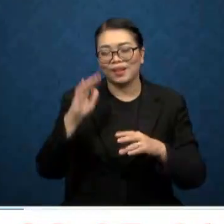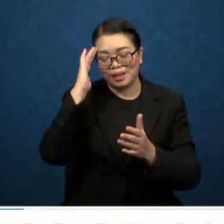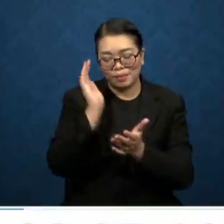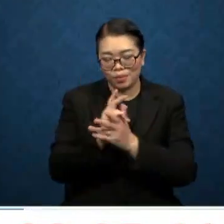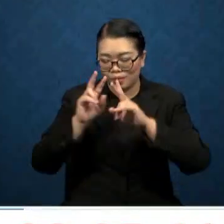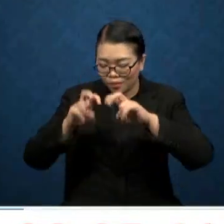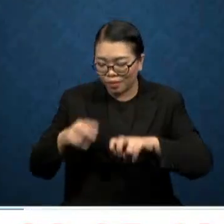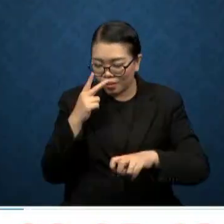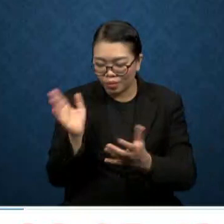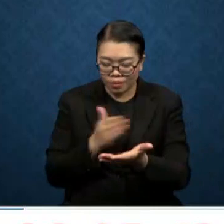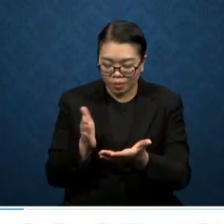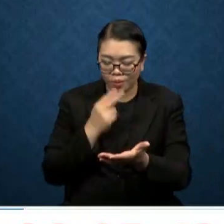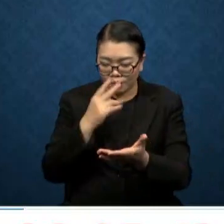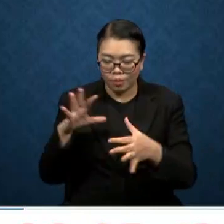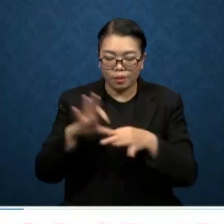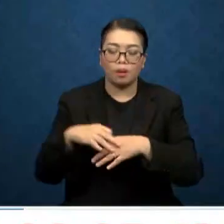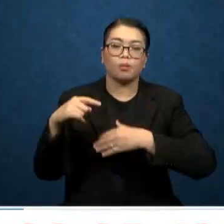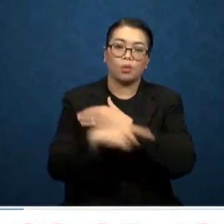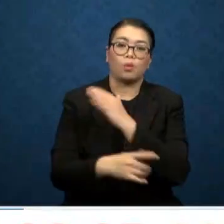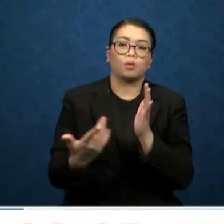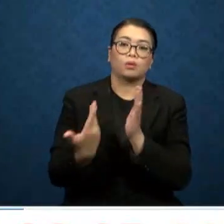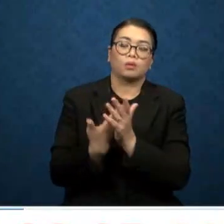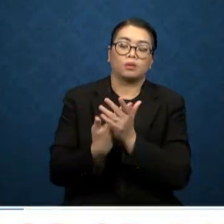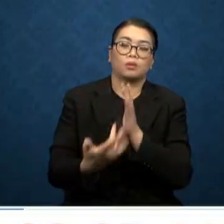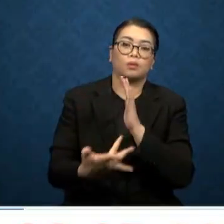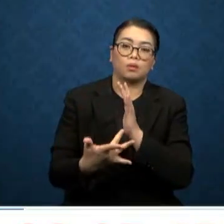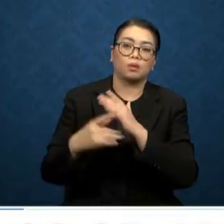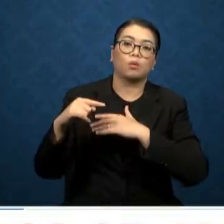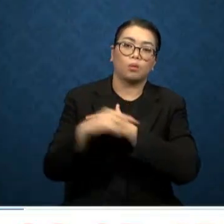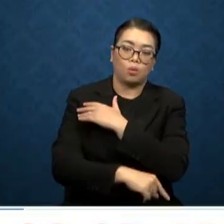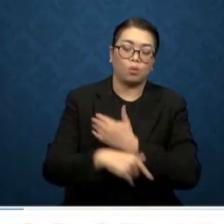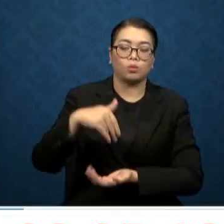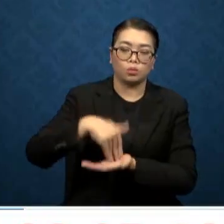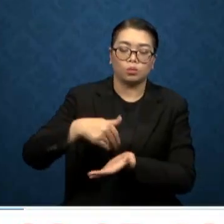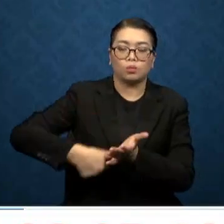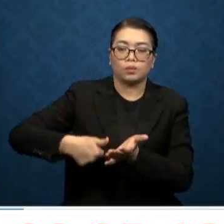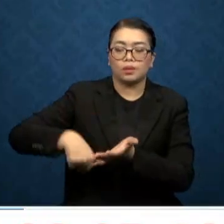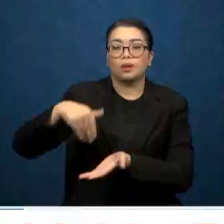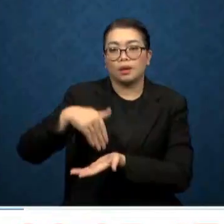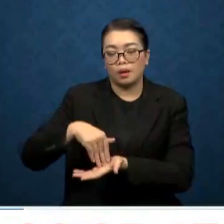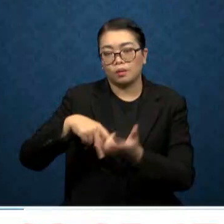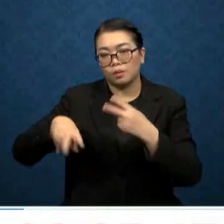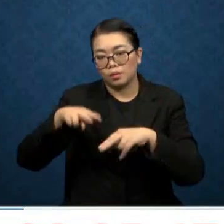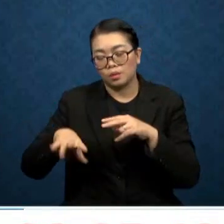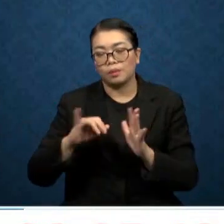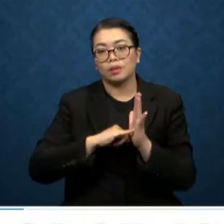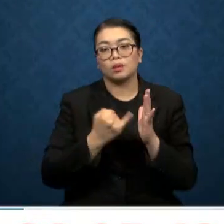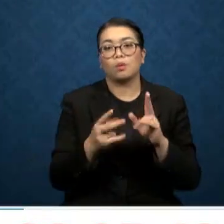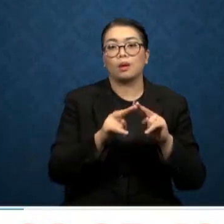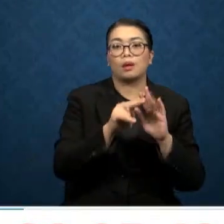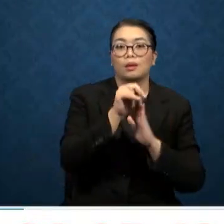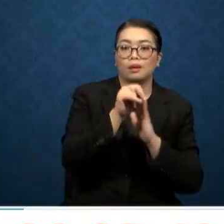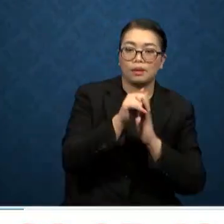สวนสอบสวนอาชญกรรมทางเทคโนโลยีกรมบัญชีกลางและจังหวัดน่านและ